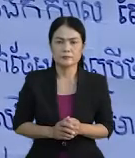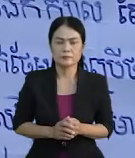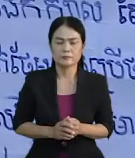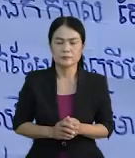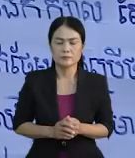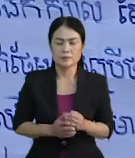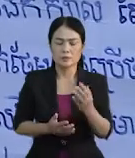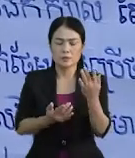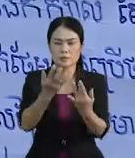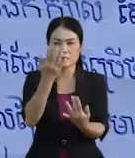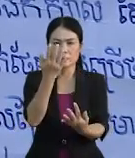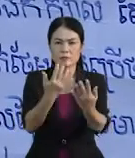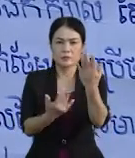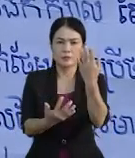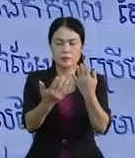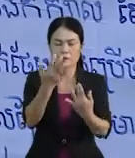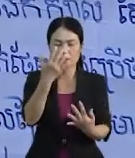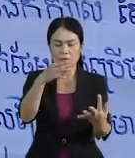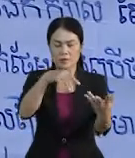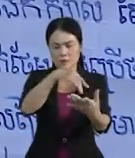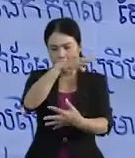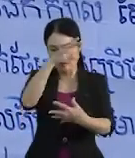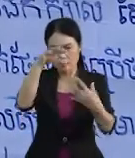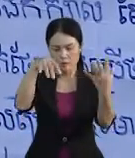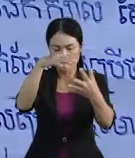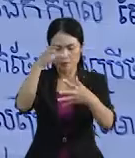sân thô sân thờ mình là chai giang khlang á nè